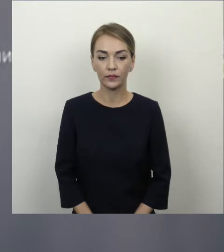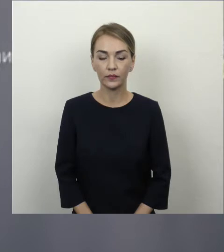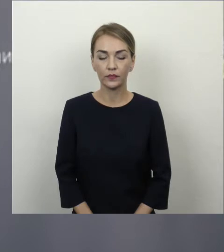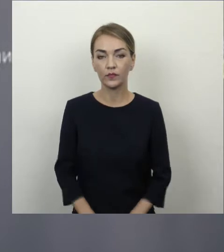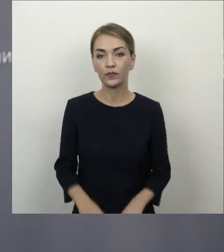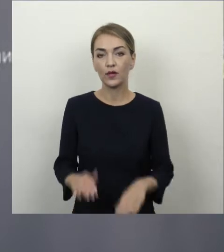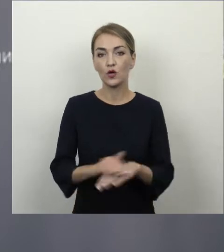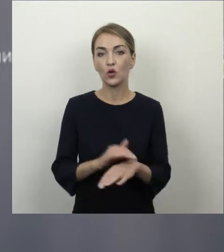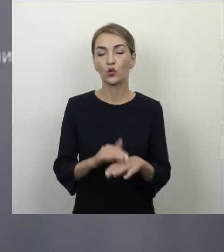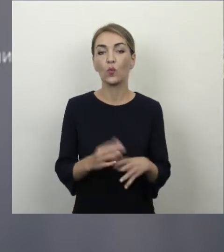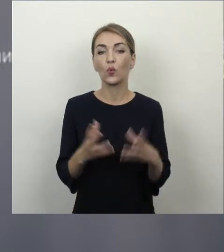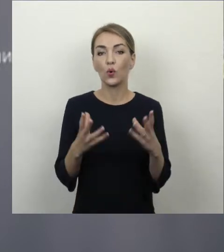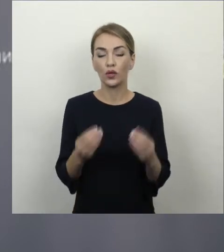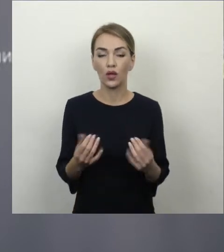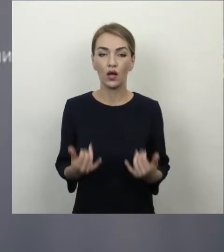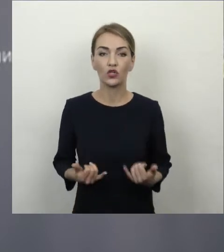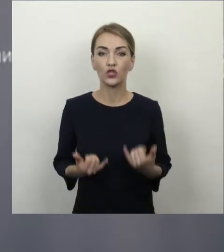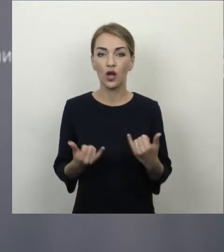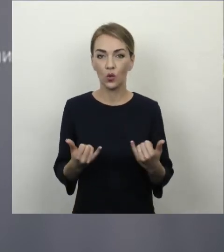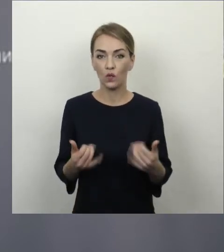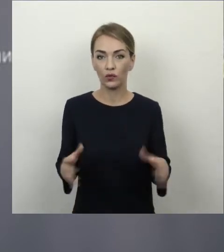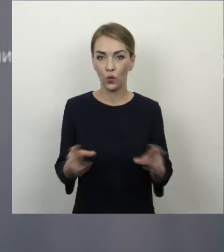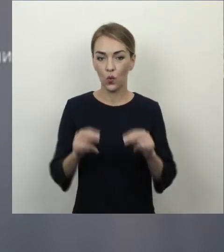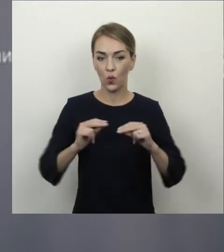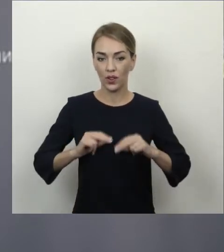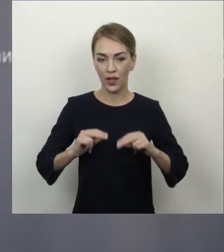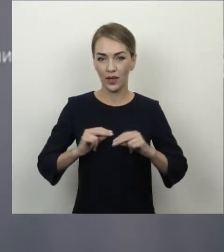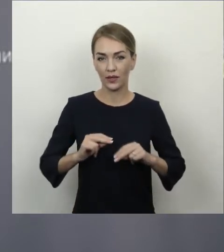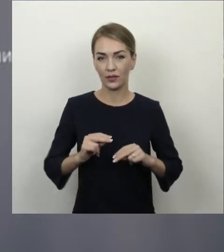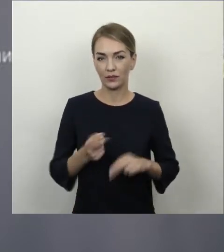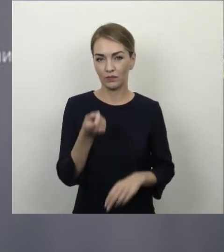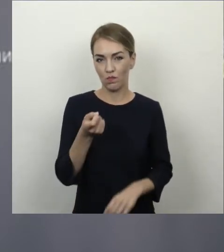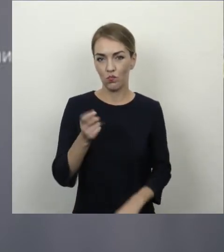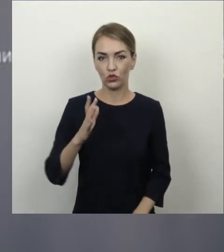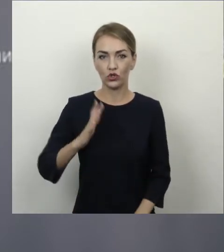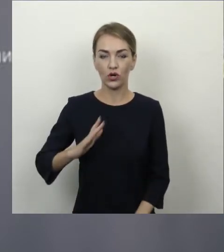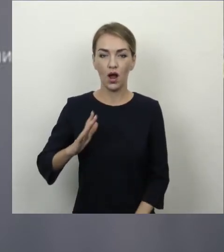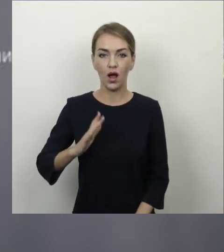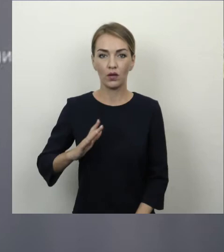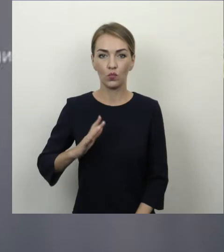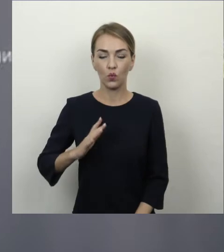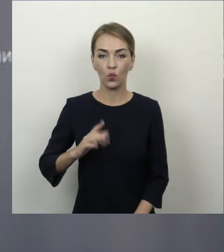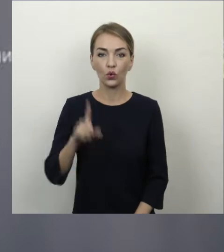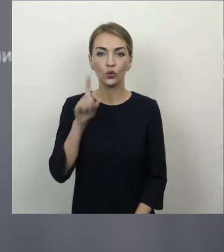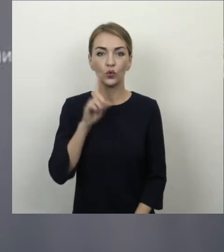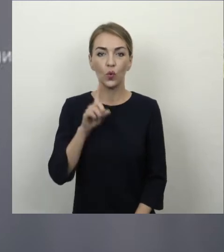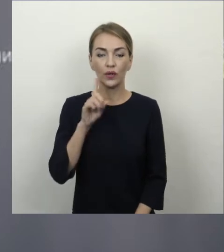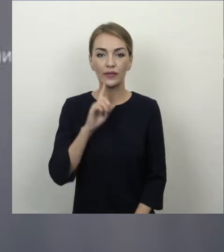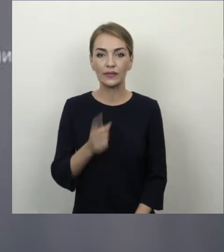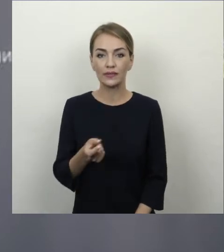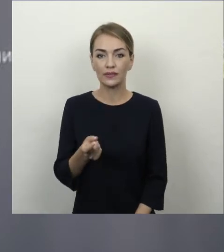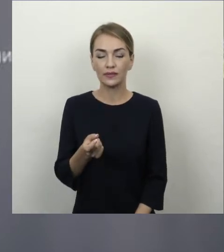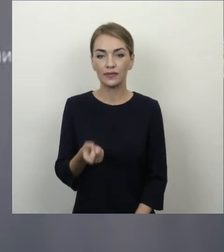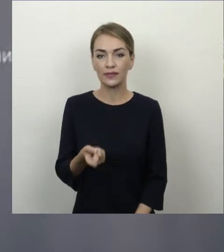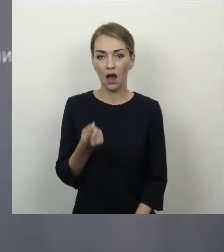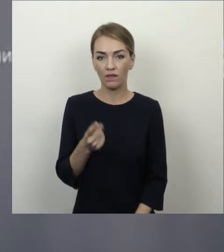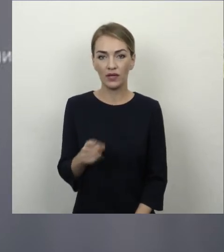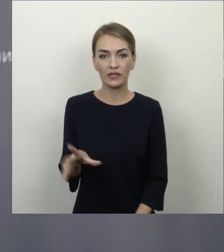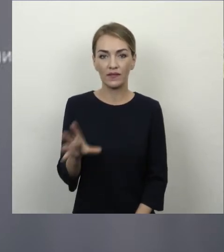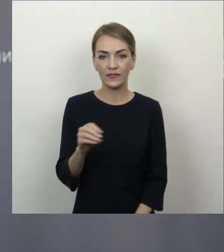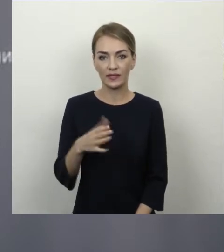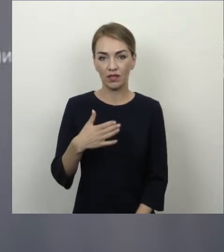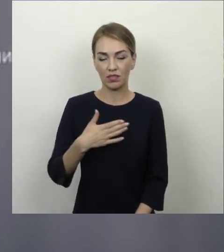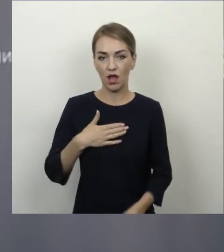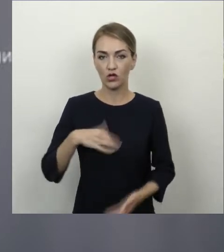Доброго дня, шановні колеги. Good afternoon, esteemed colleagues. We'll just wait a bit